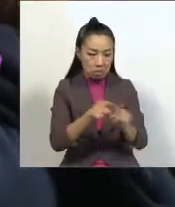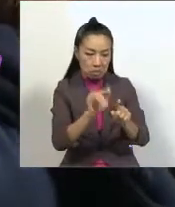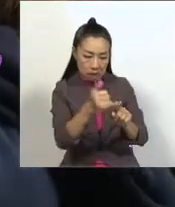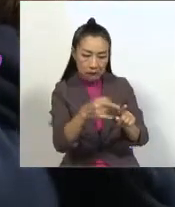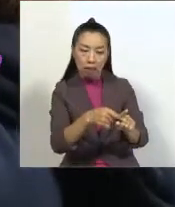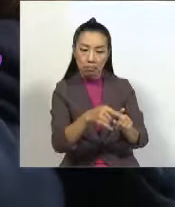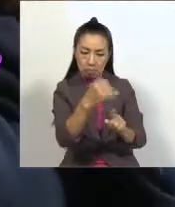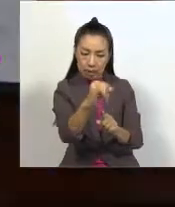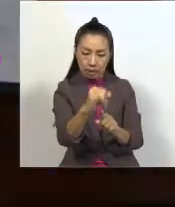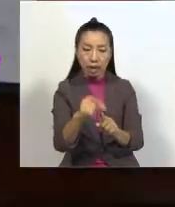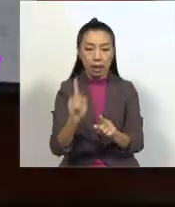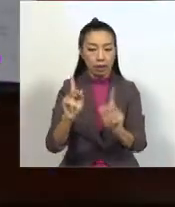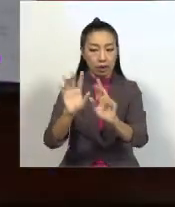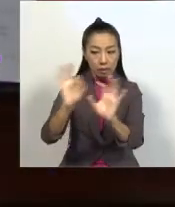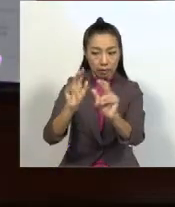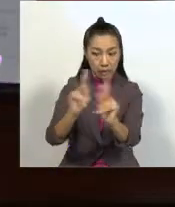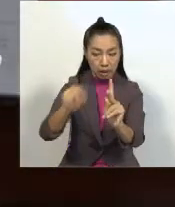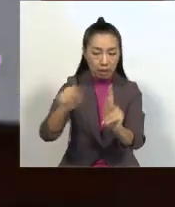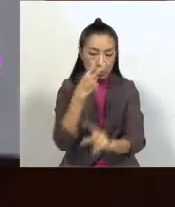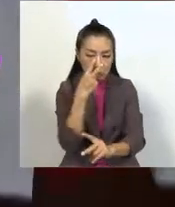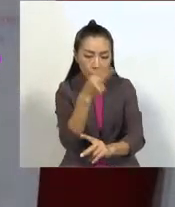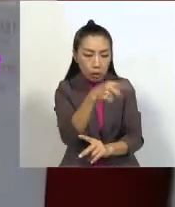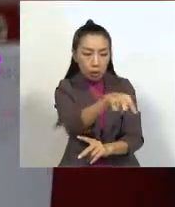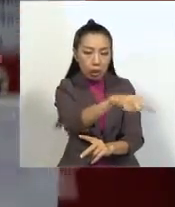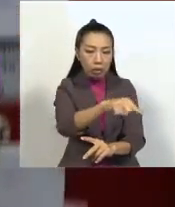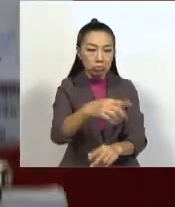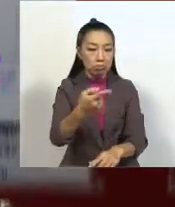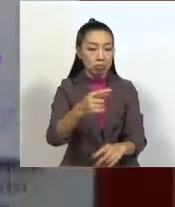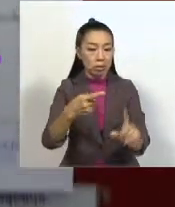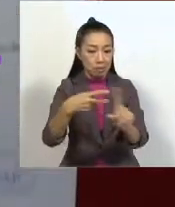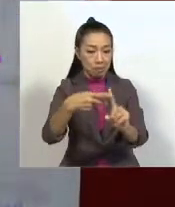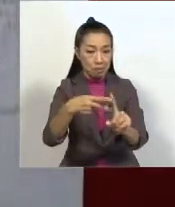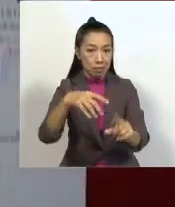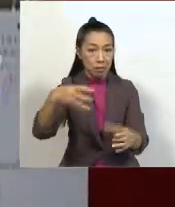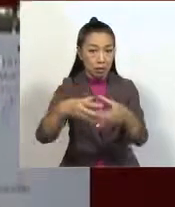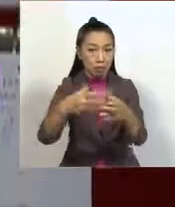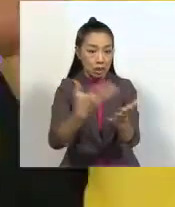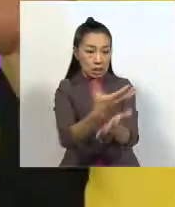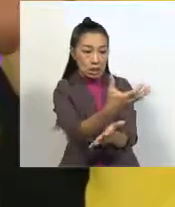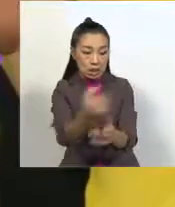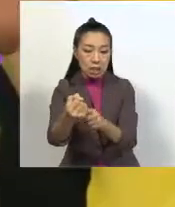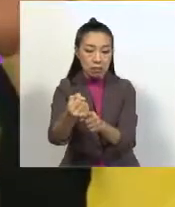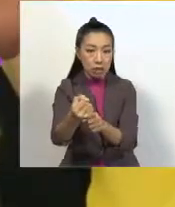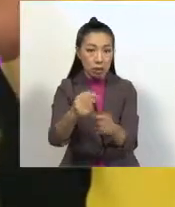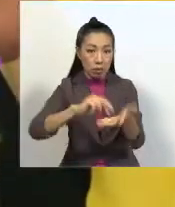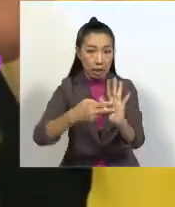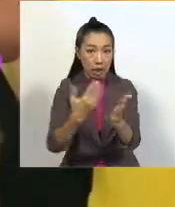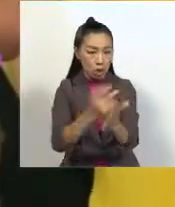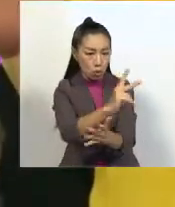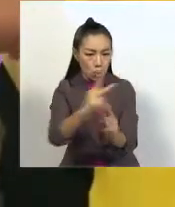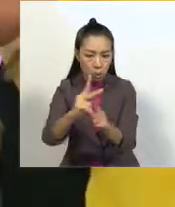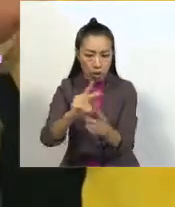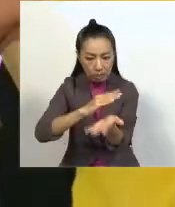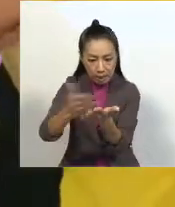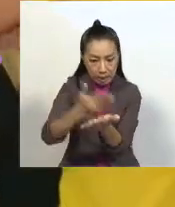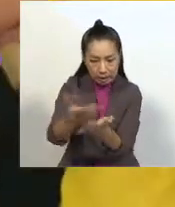กรรมการสอบสวนในเรื่องของรายละเอียดเงินกู้และการนำไปใช้จ่ายครับทางด้านนายศรีสุวรรณจรรยา